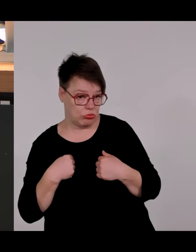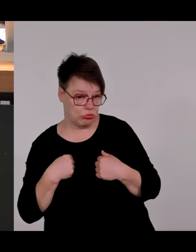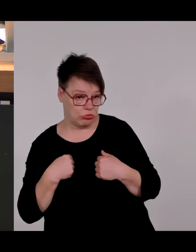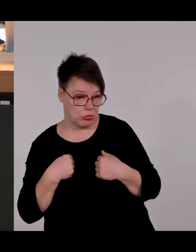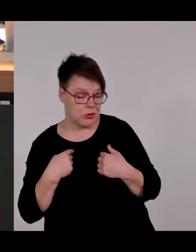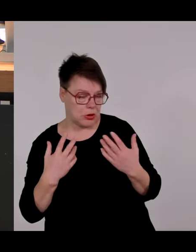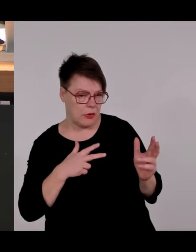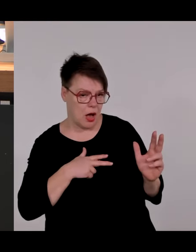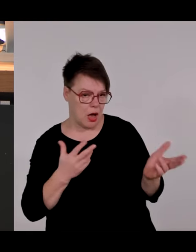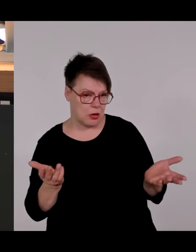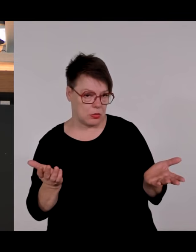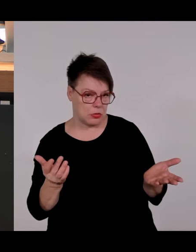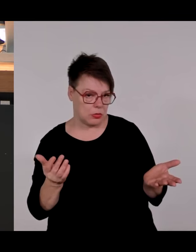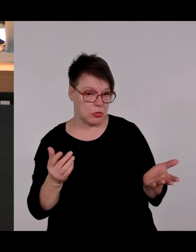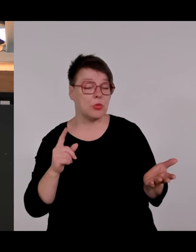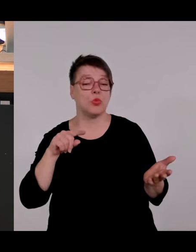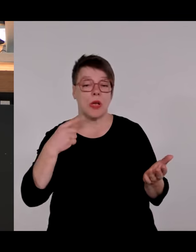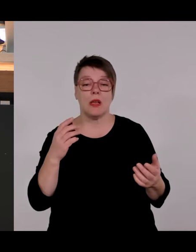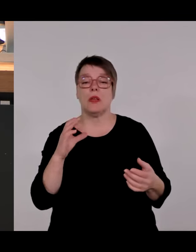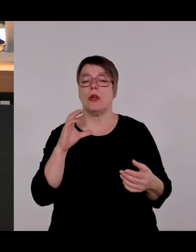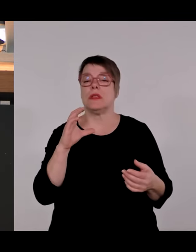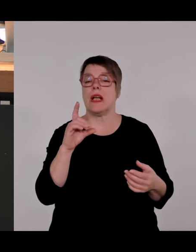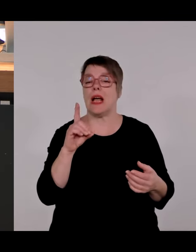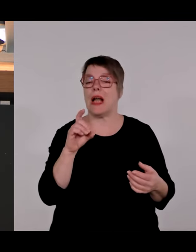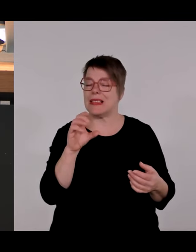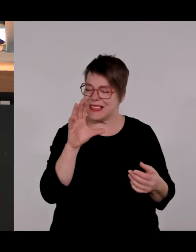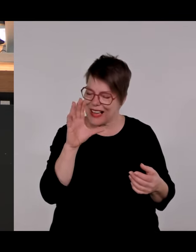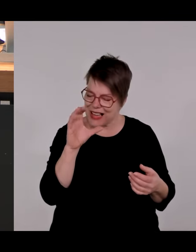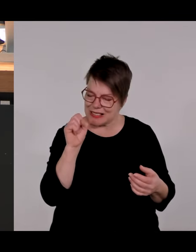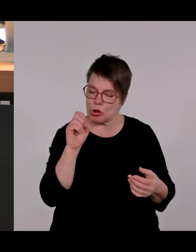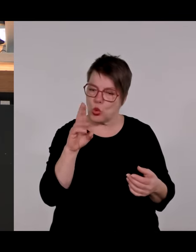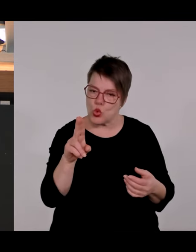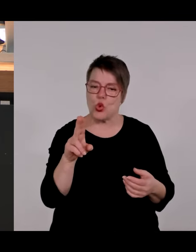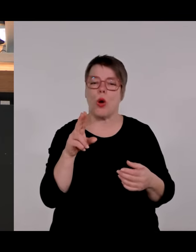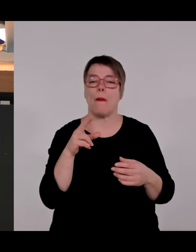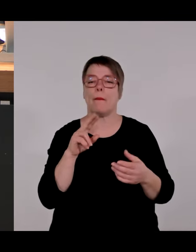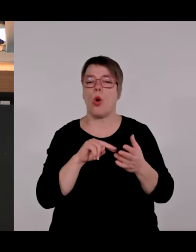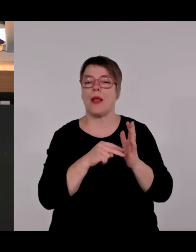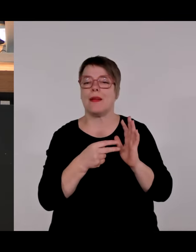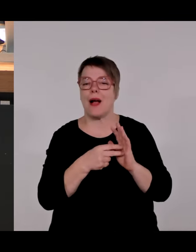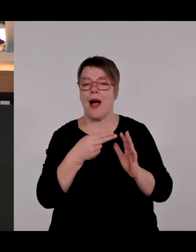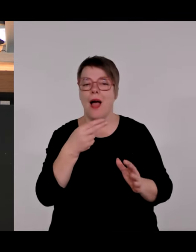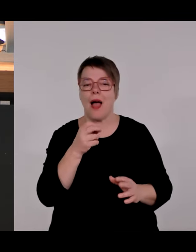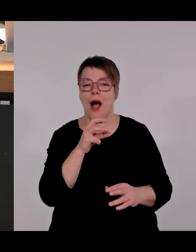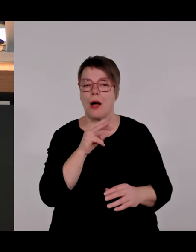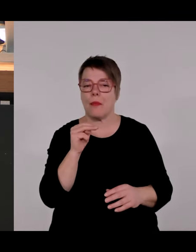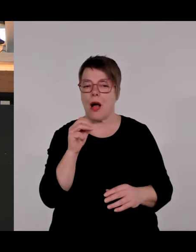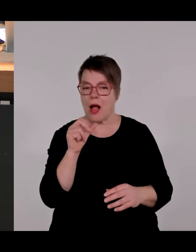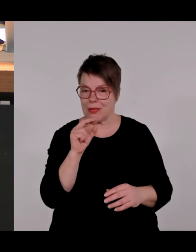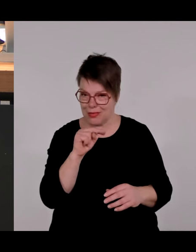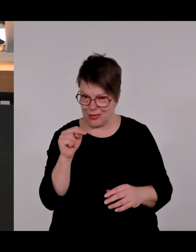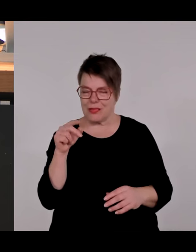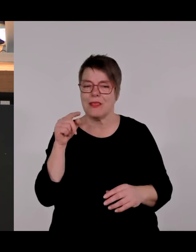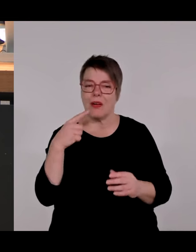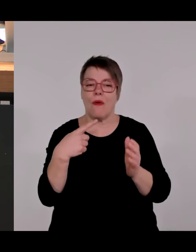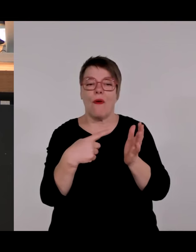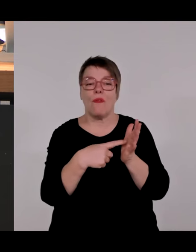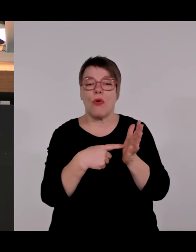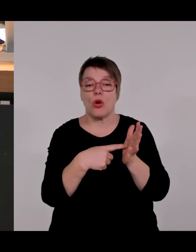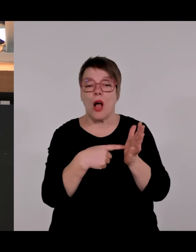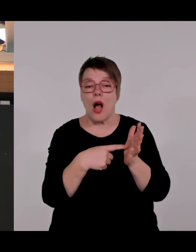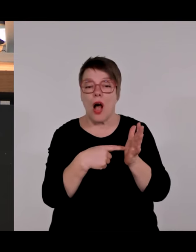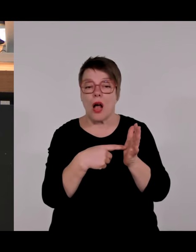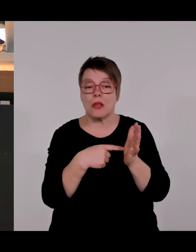mal, meine Damen und Herren. Und Sie werfen uns werfen Sie Fremdfeindlichkeit vor. Und nochmal, wir reden von Remigration. Wir reden